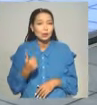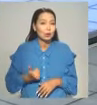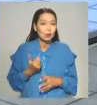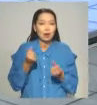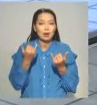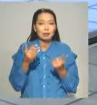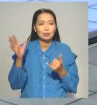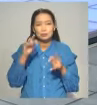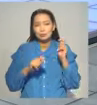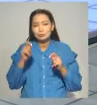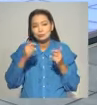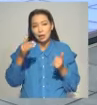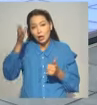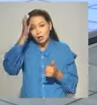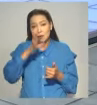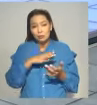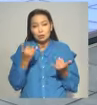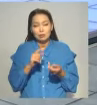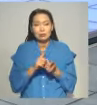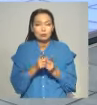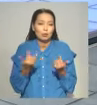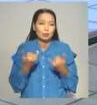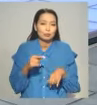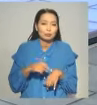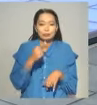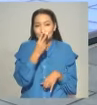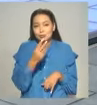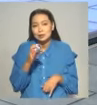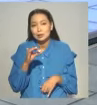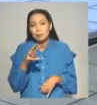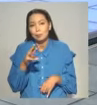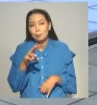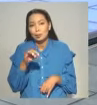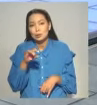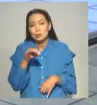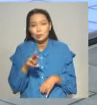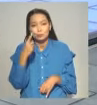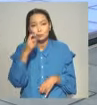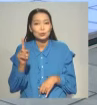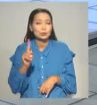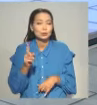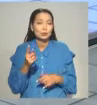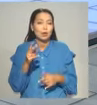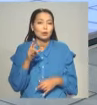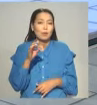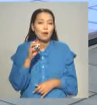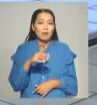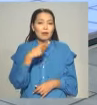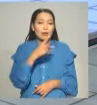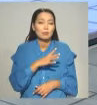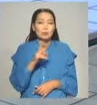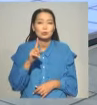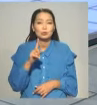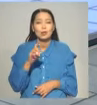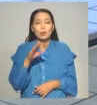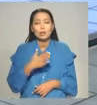ради науки, то теперь еще и за вдохновением. Участники симпозиума отмечают, именно об этом говорил Касым-Жомарт Токаев, когда отмечал, что